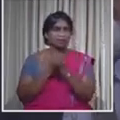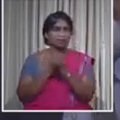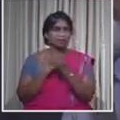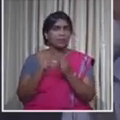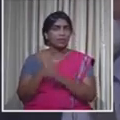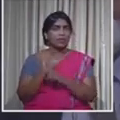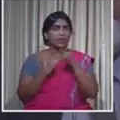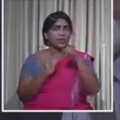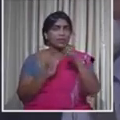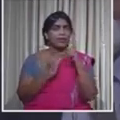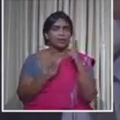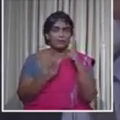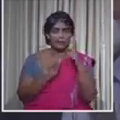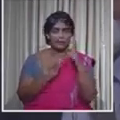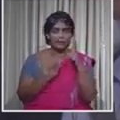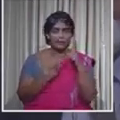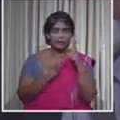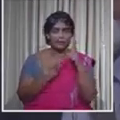ලීටර් 170යි.